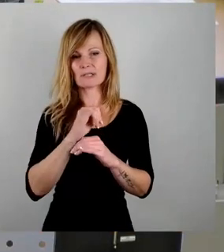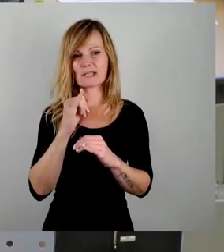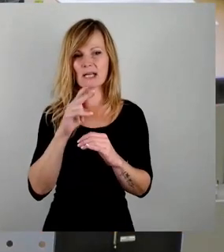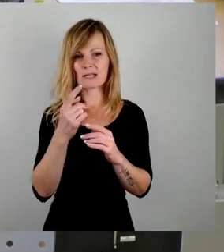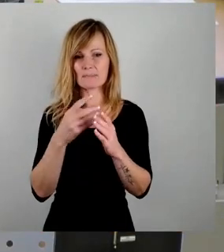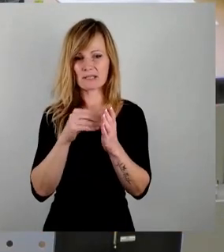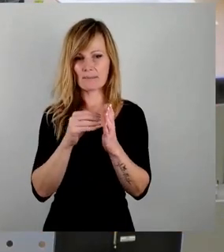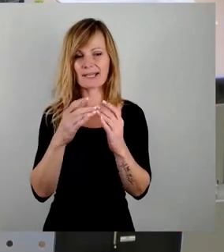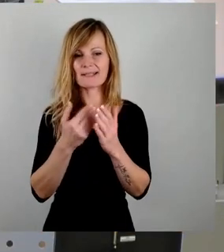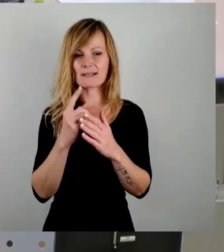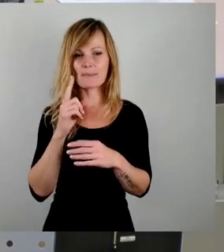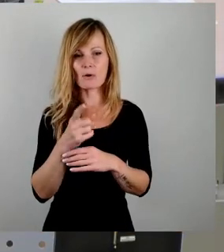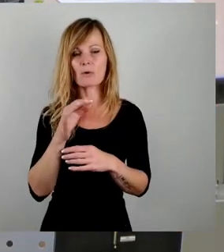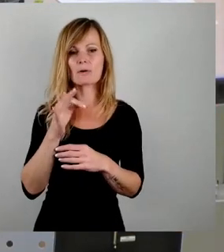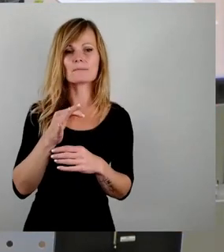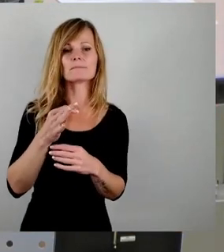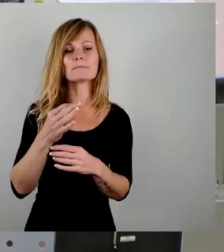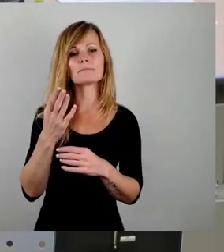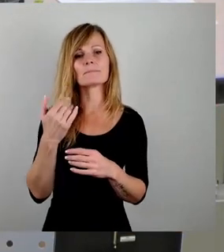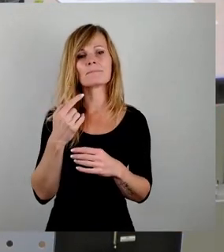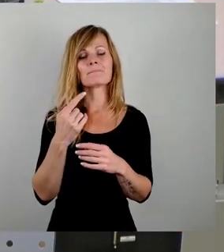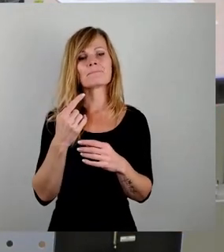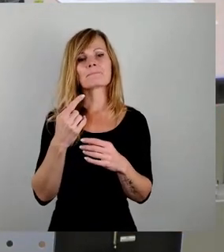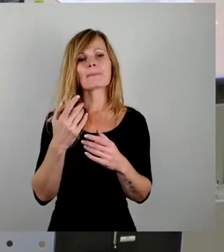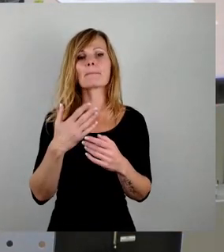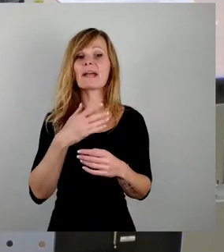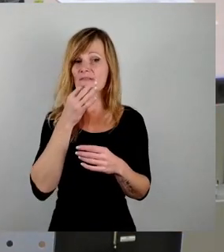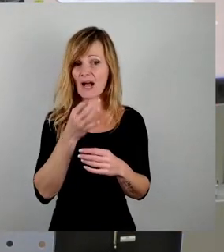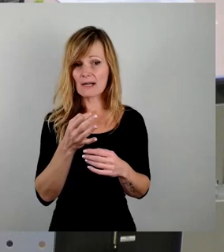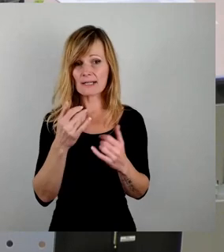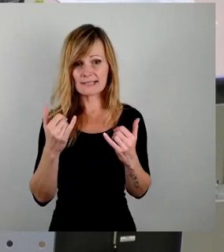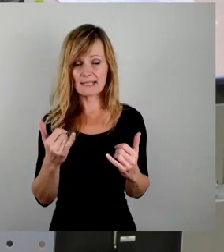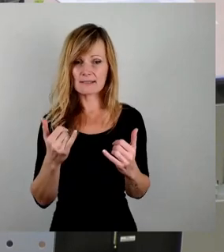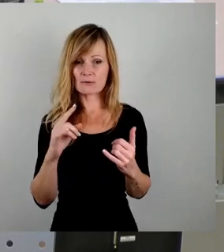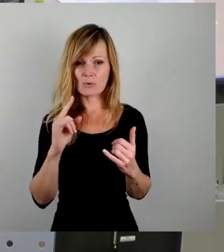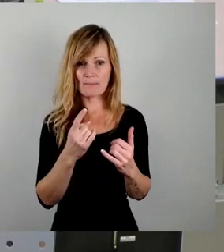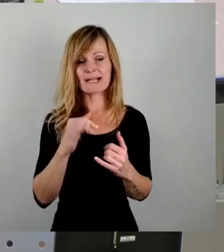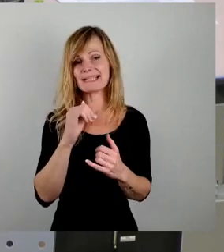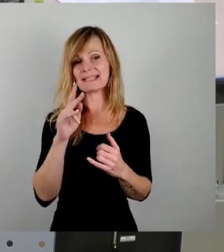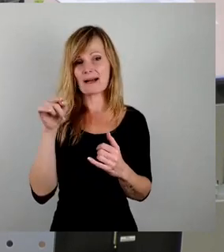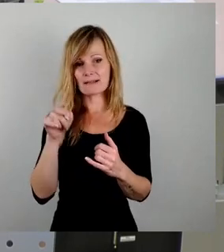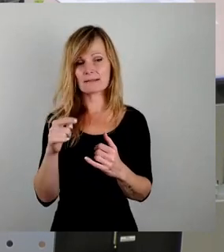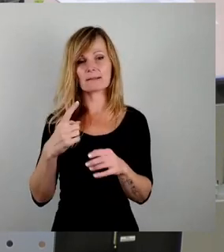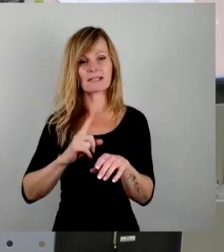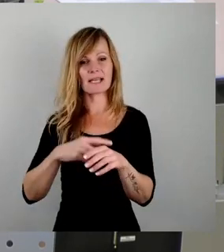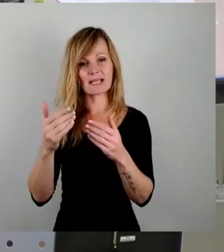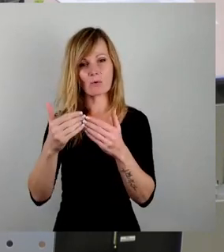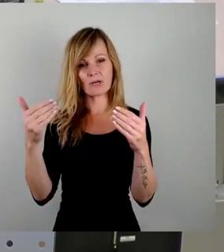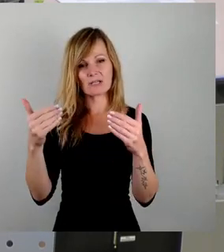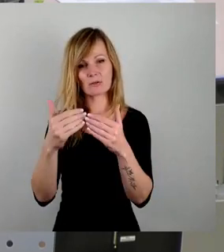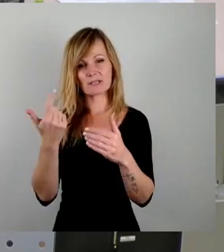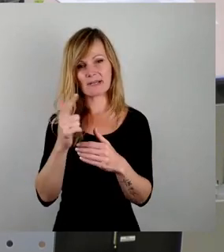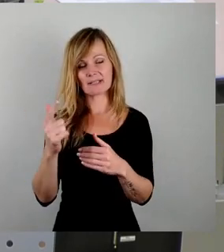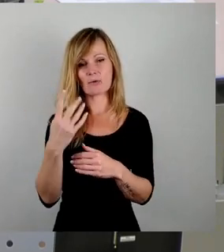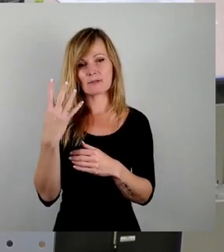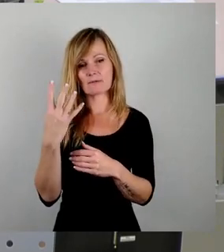Deswegen sitzt auch bei der Frau Jenigen. Und meine Frage wäre jetzt, an sich sind im IEK die Zeithorizonte 2035 und 40